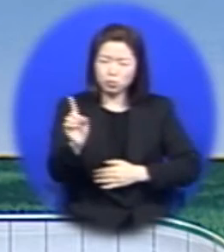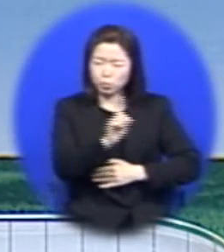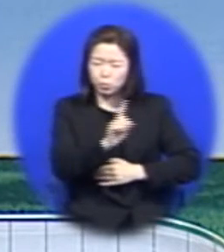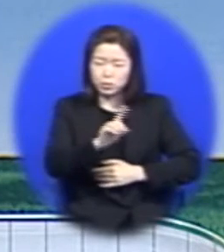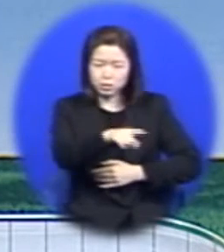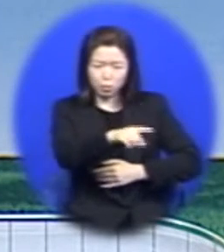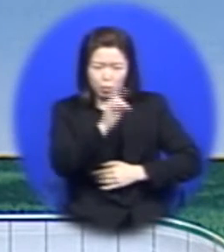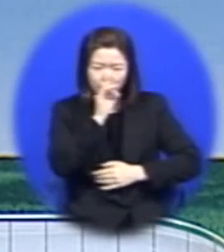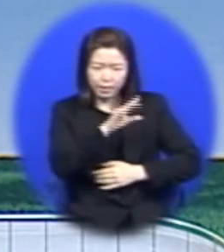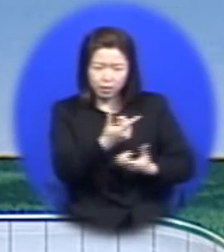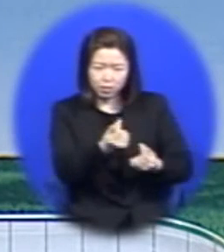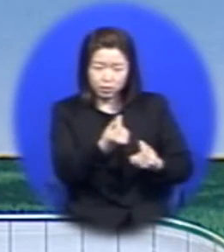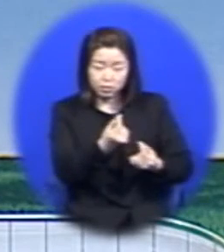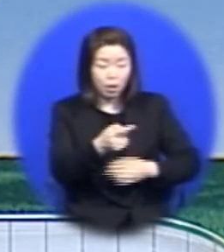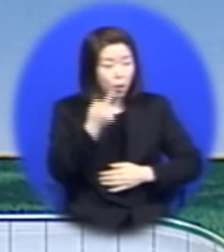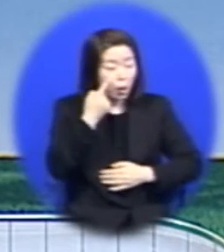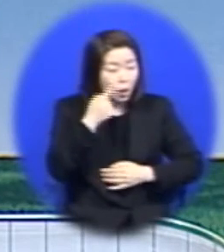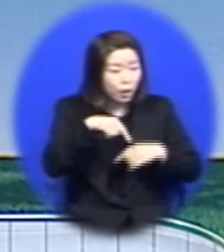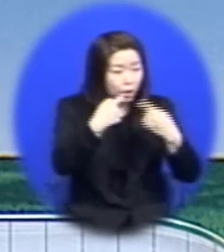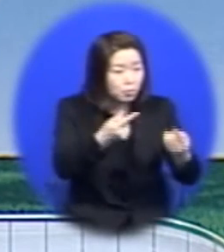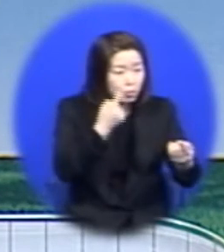같은데 해보면 역사가 일어나요.